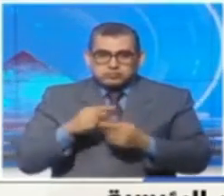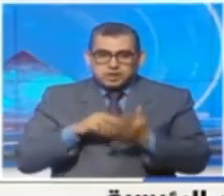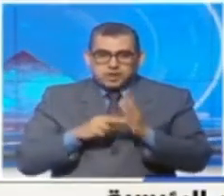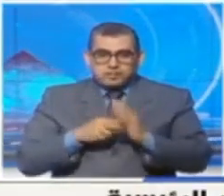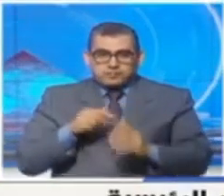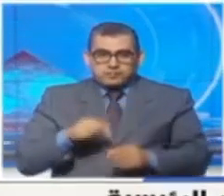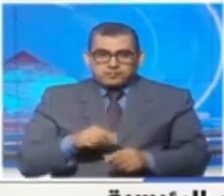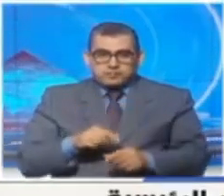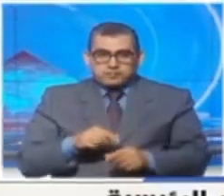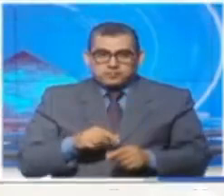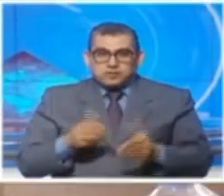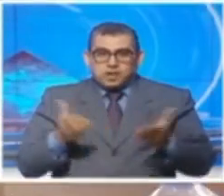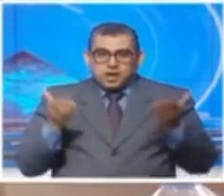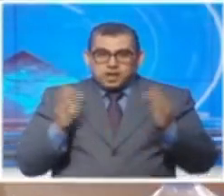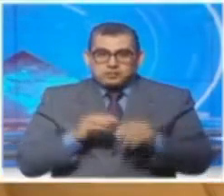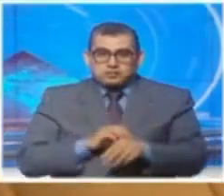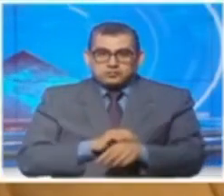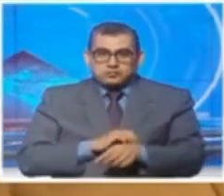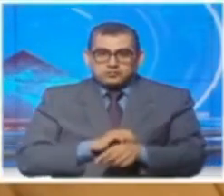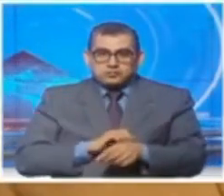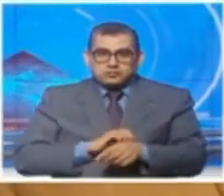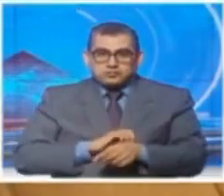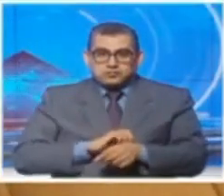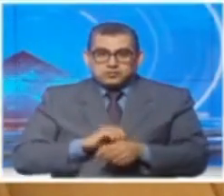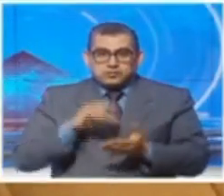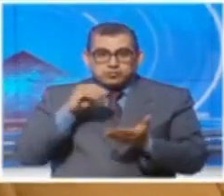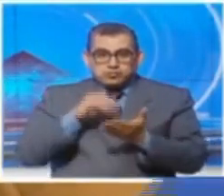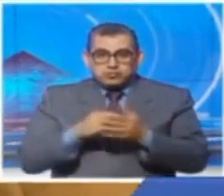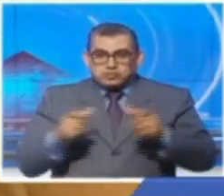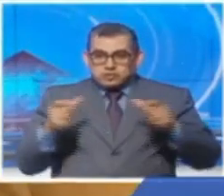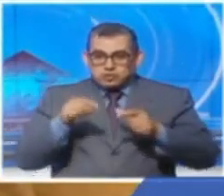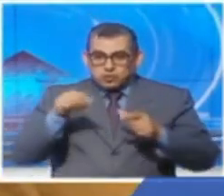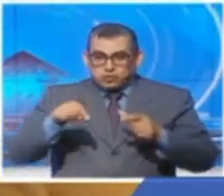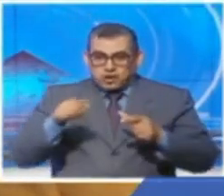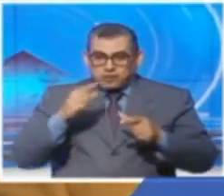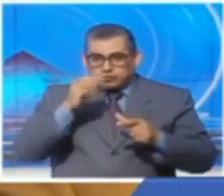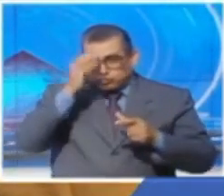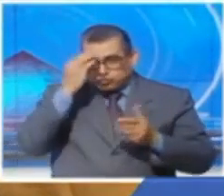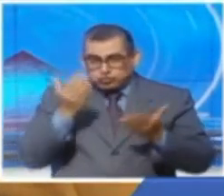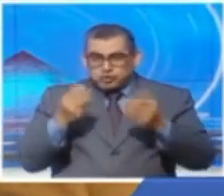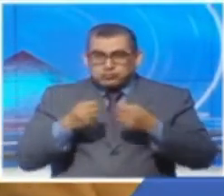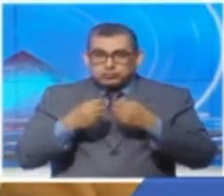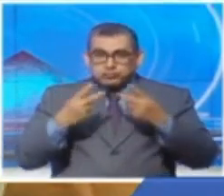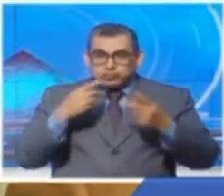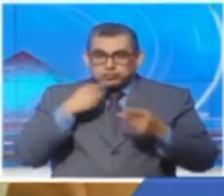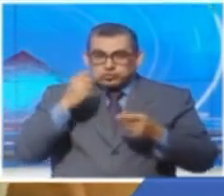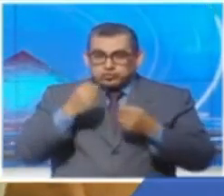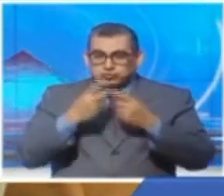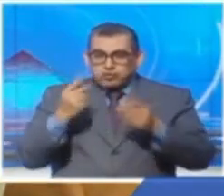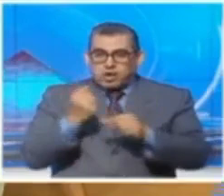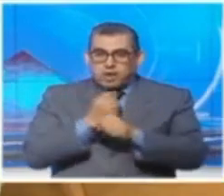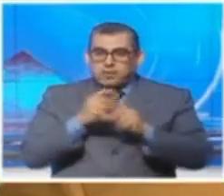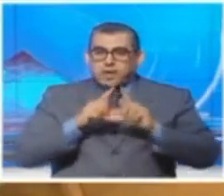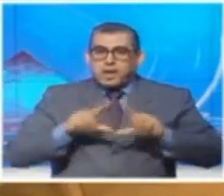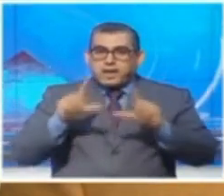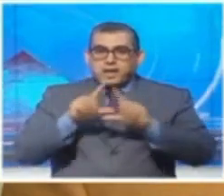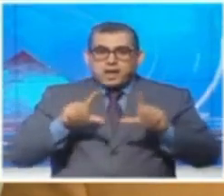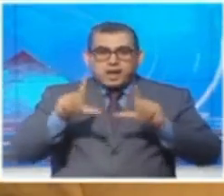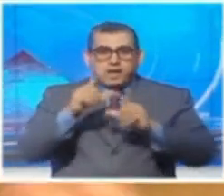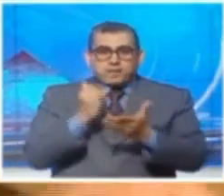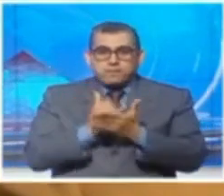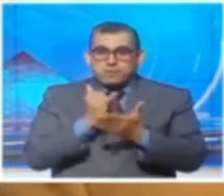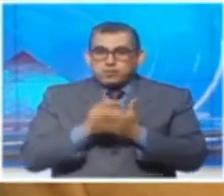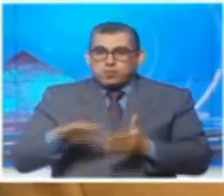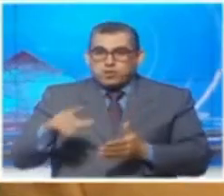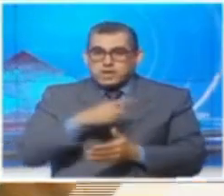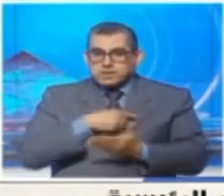الجهد. أتخيل إن احنا قطعنا شوط واسع، الجلسة دي إن شاء الله ما تنتهت، يبقى معناها إنها انتهت كل اللجان المسؤولين